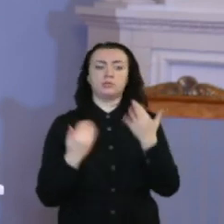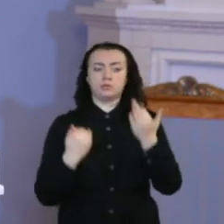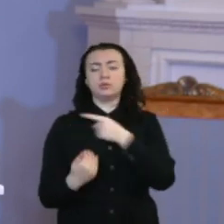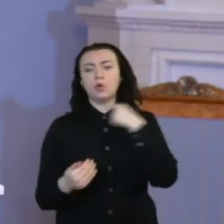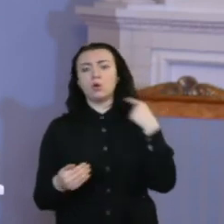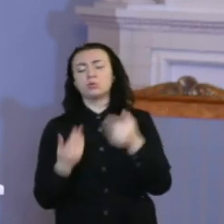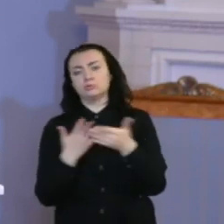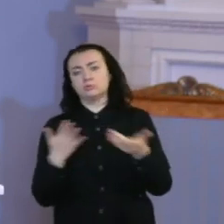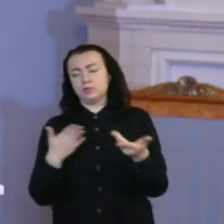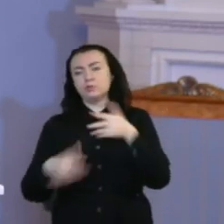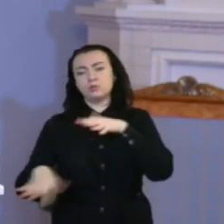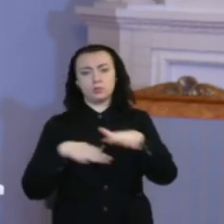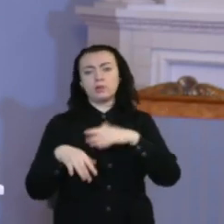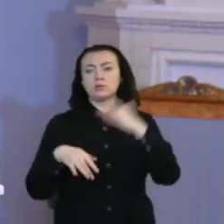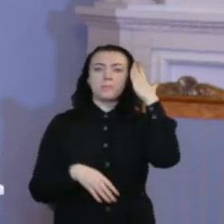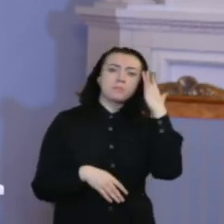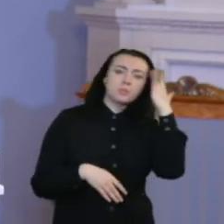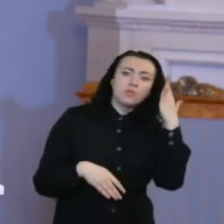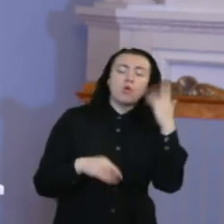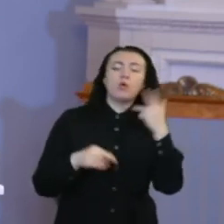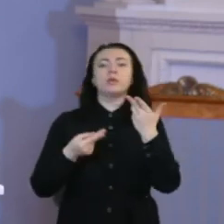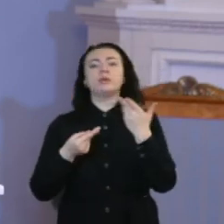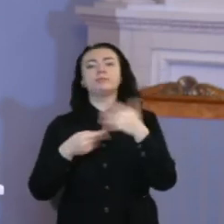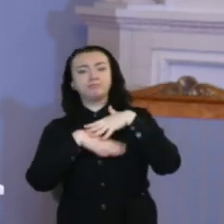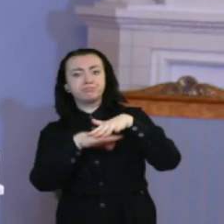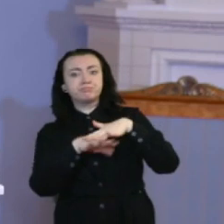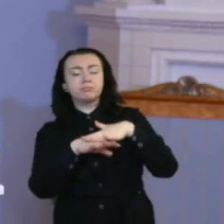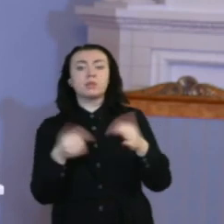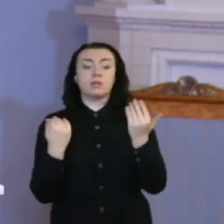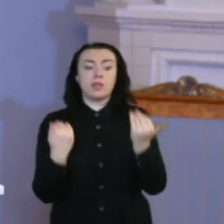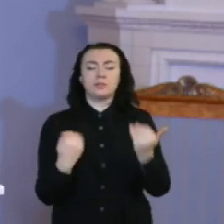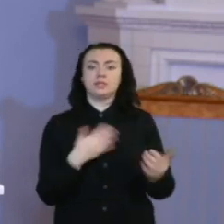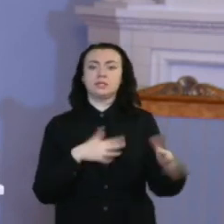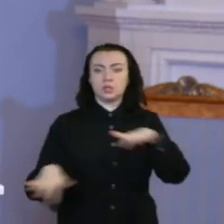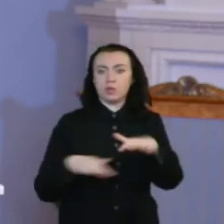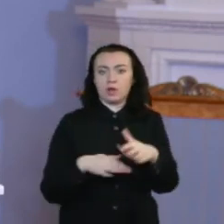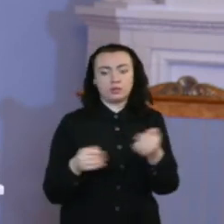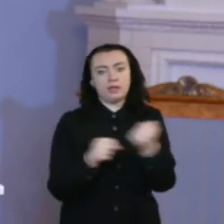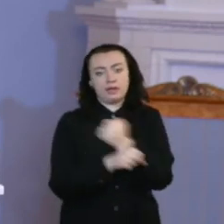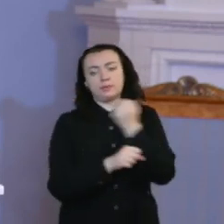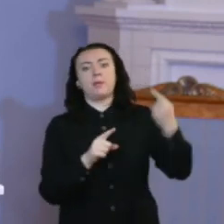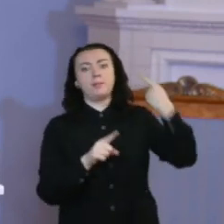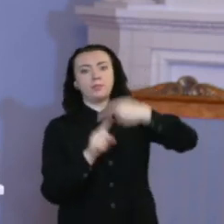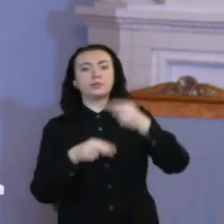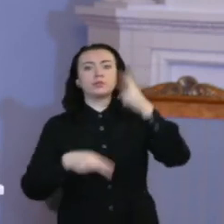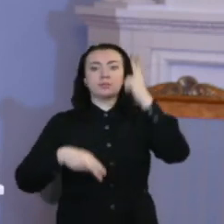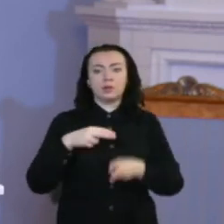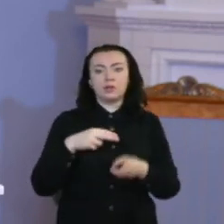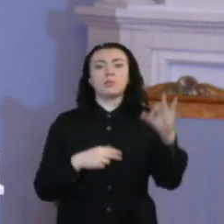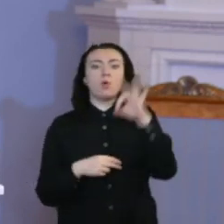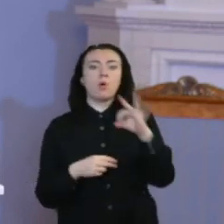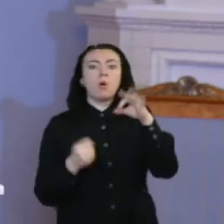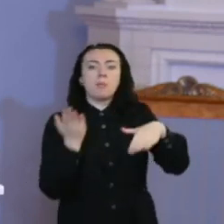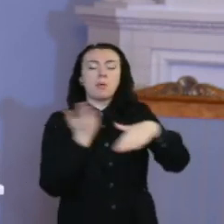dalykų apgalvoję ir pergalvoję ir žinoma, dabartinė situacija reikalauja papildomų sprendimų tiek dėl